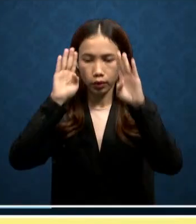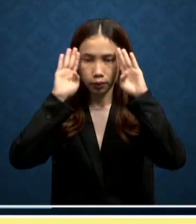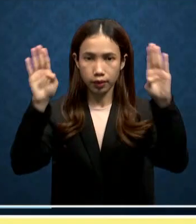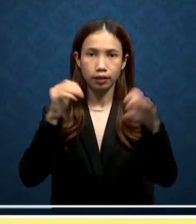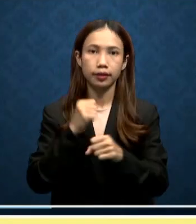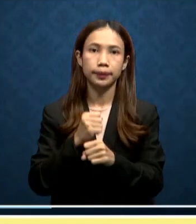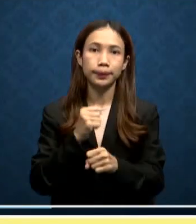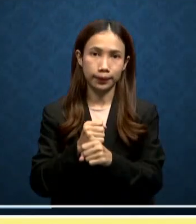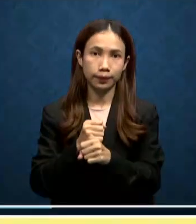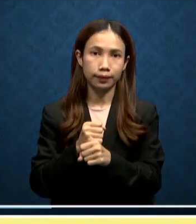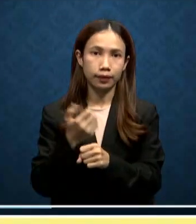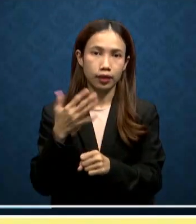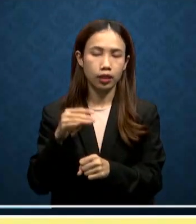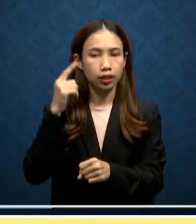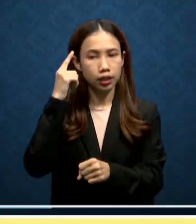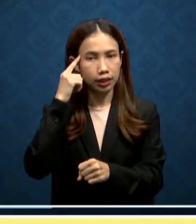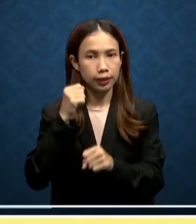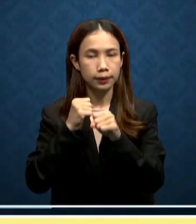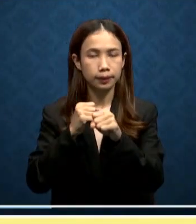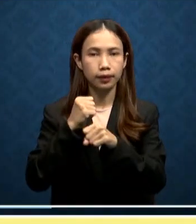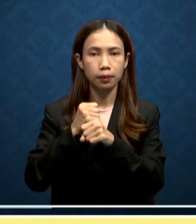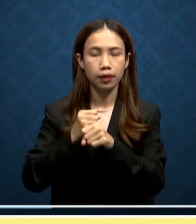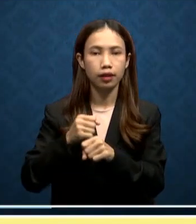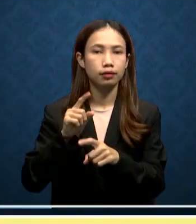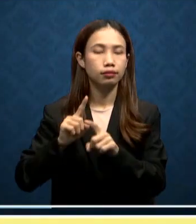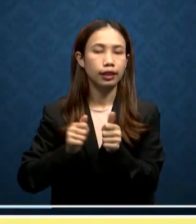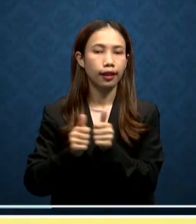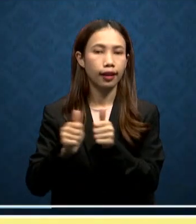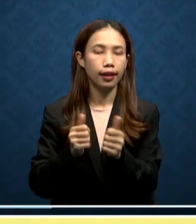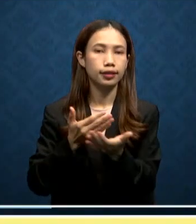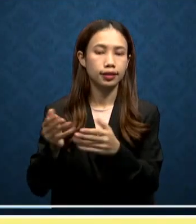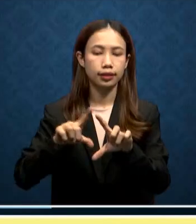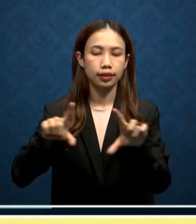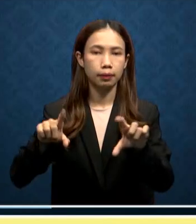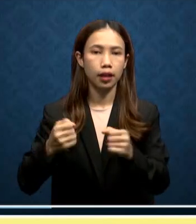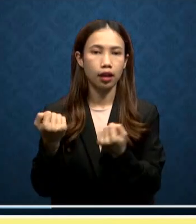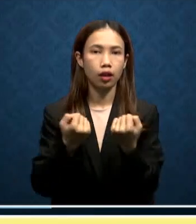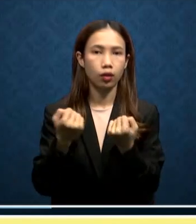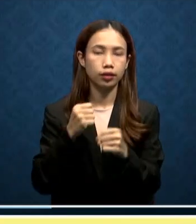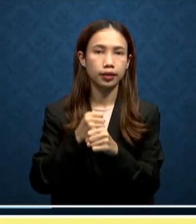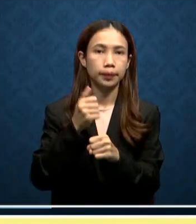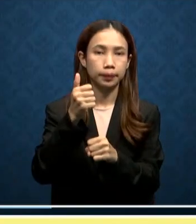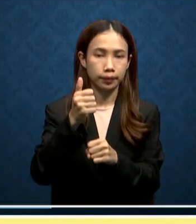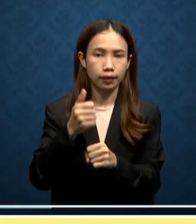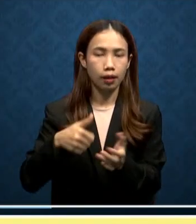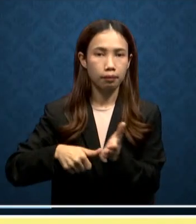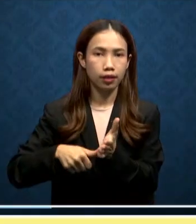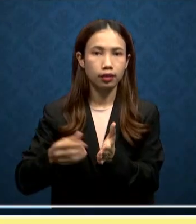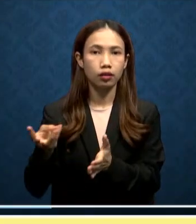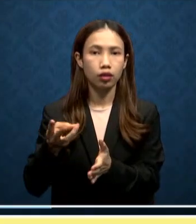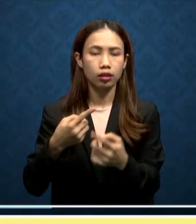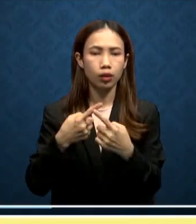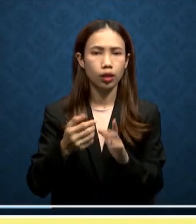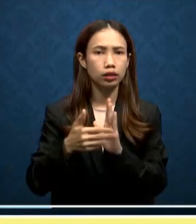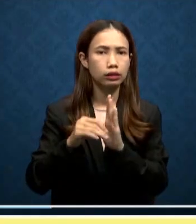นะมีเอ่อกิตความสามารถในการประมูลแล้วก็เกิดหนี้เนี่น้อยมากแต่ว่าภูมิภาค